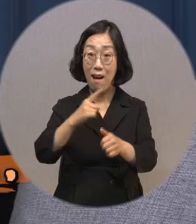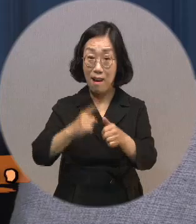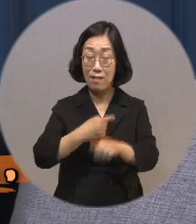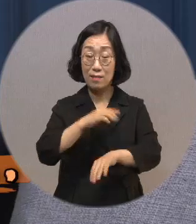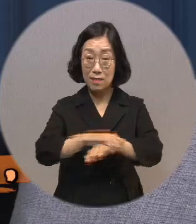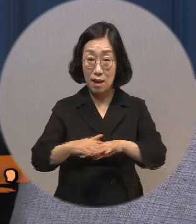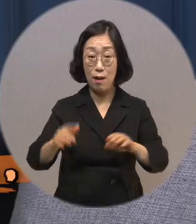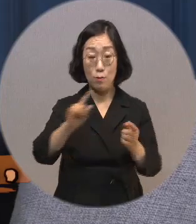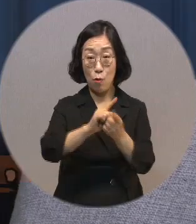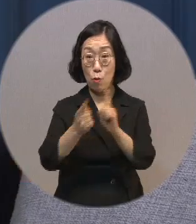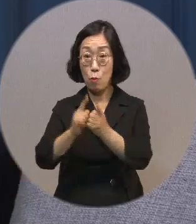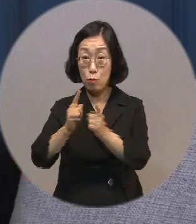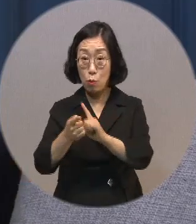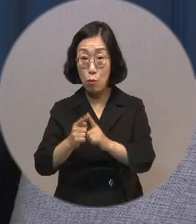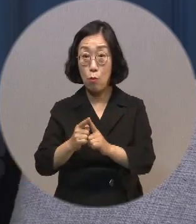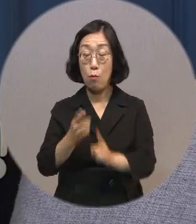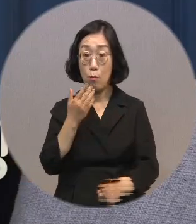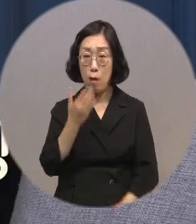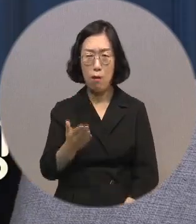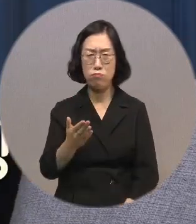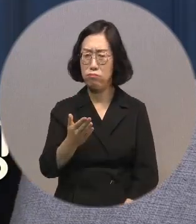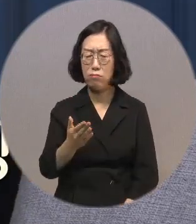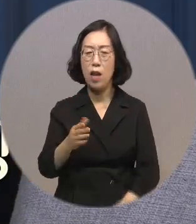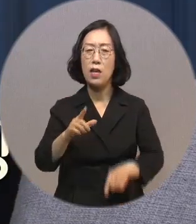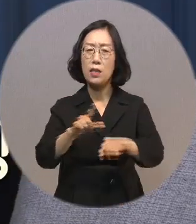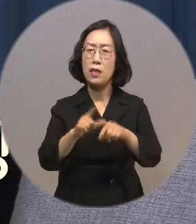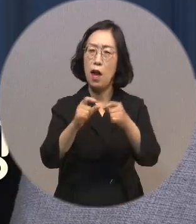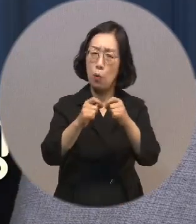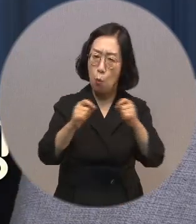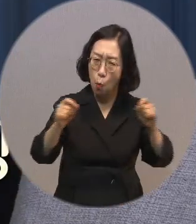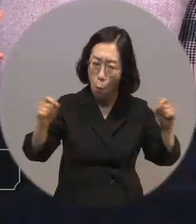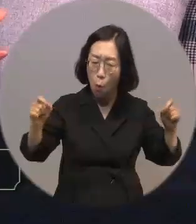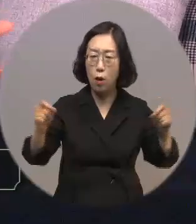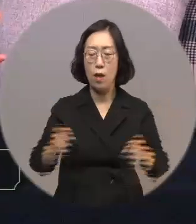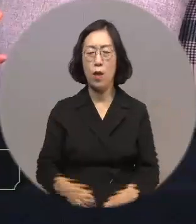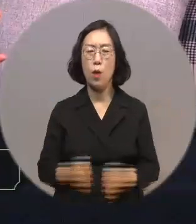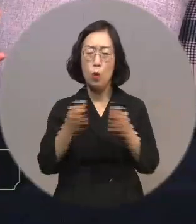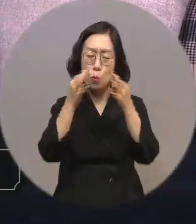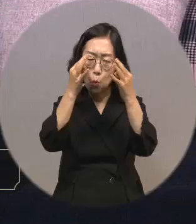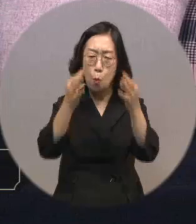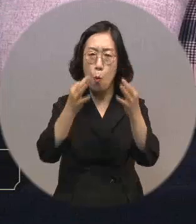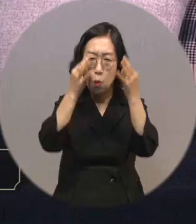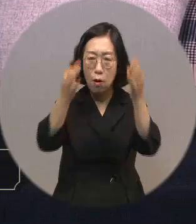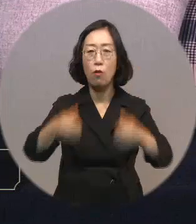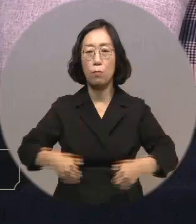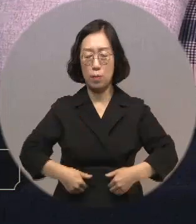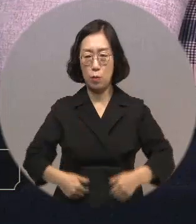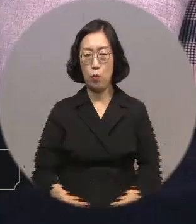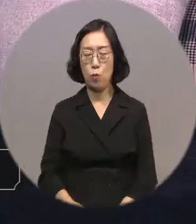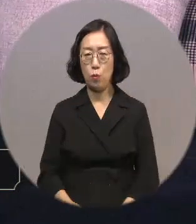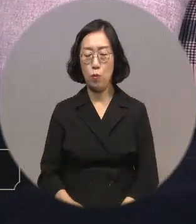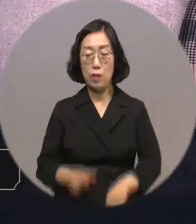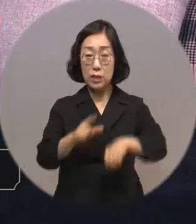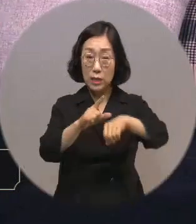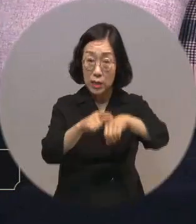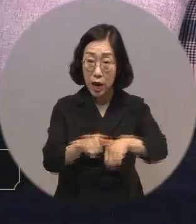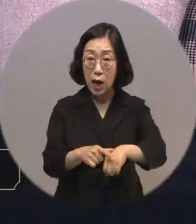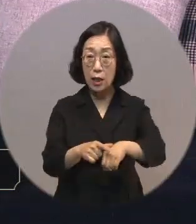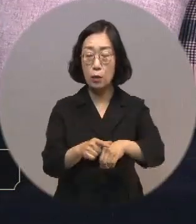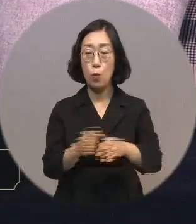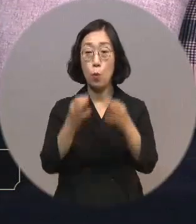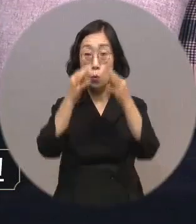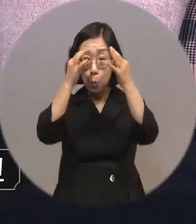잘하고 이렇게 하면 좋은데 여기에는 어쩔 수 없는 시간과 에너지가 들어가야 되는 일이거든요. 그런데 우리가 정부도 그렇고 많은 시간과 에너지를